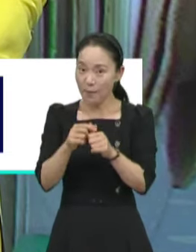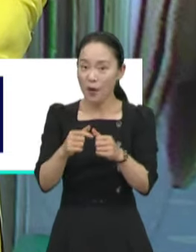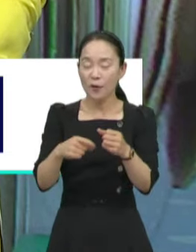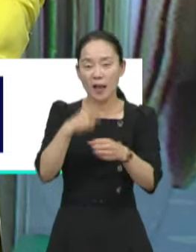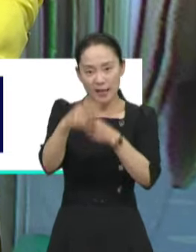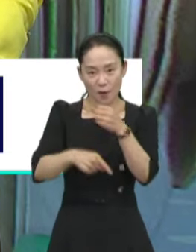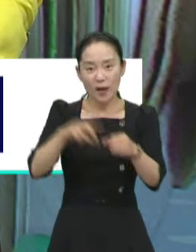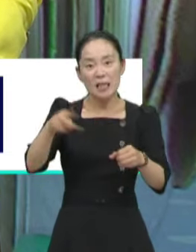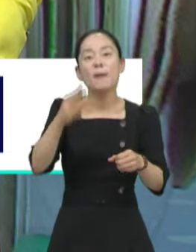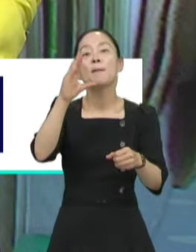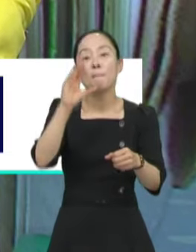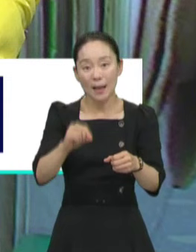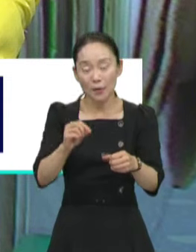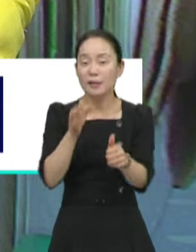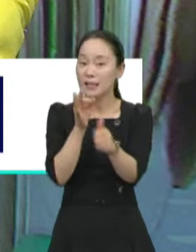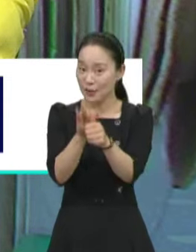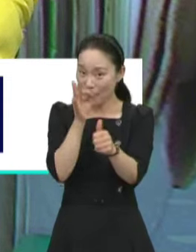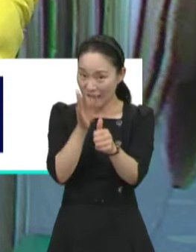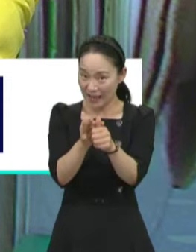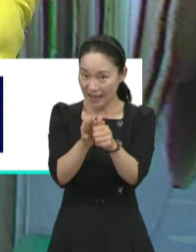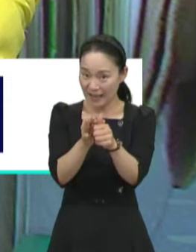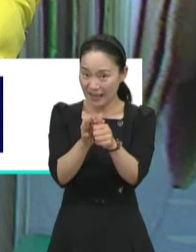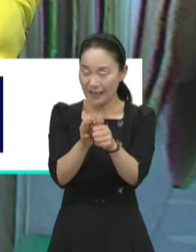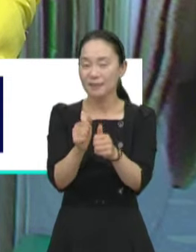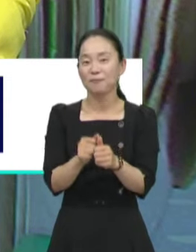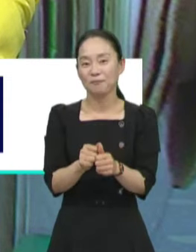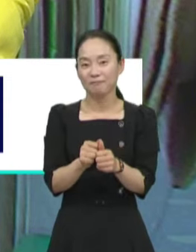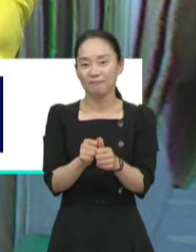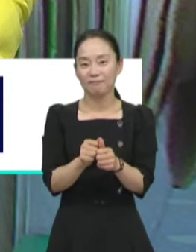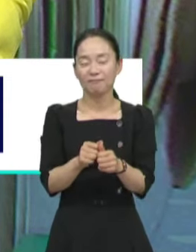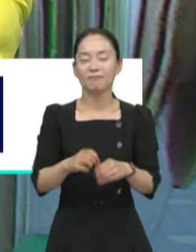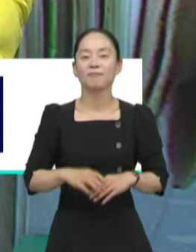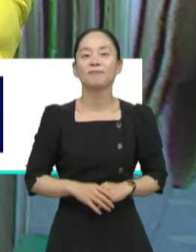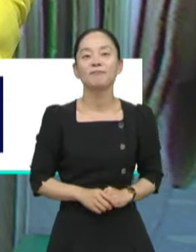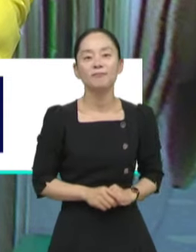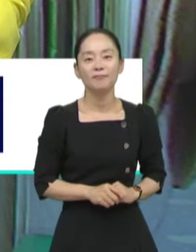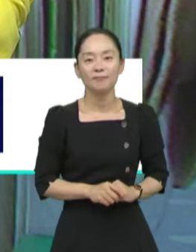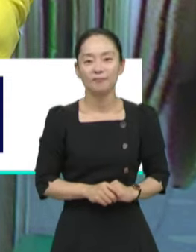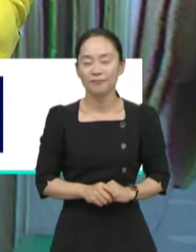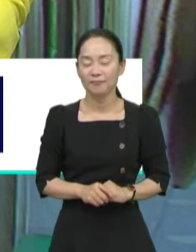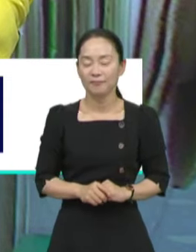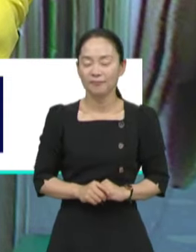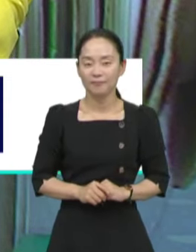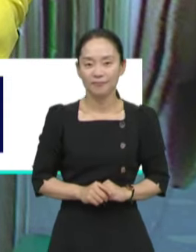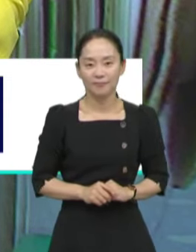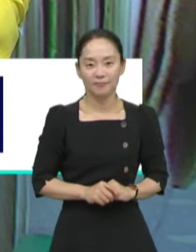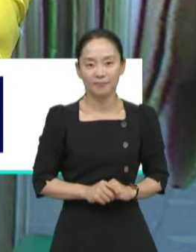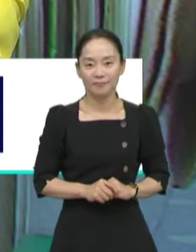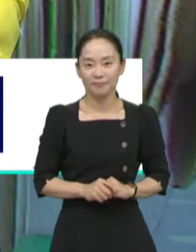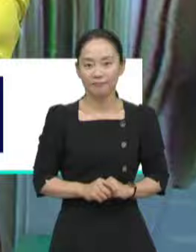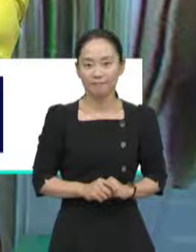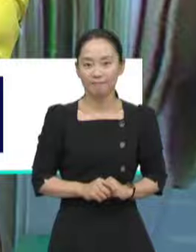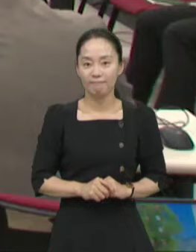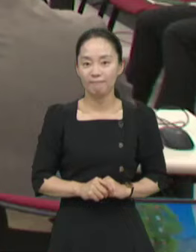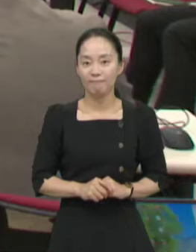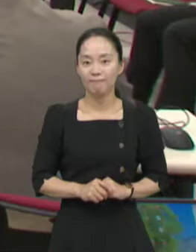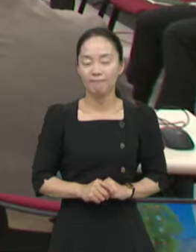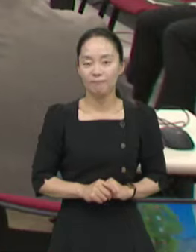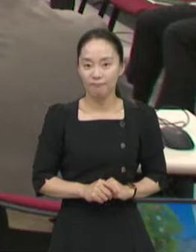연간 200만 원의 인건비를 지원하는 고용유지 장려금도 지급하기로 했습니다. 조혜원 기자의 보도입니다.